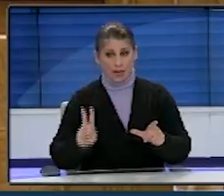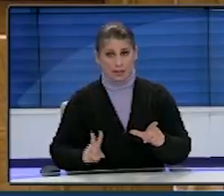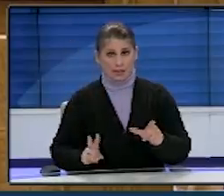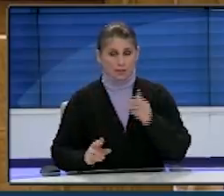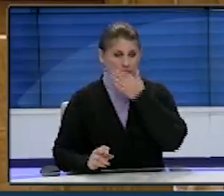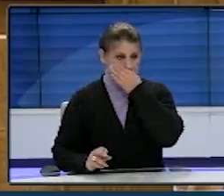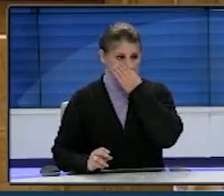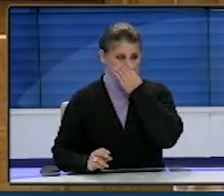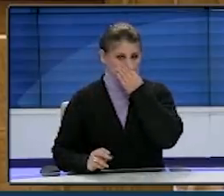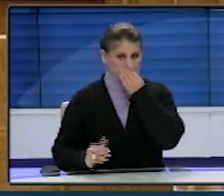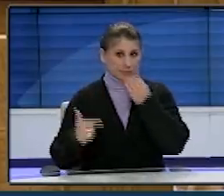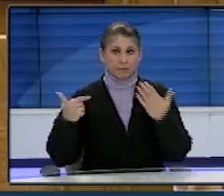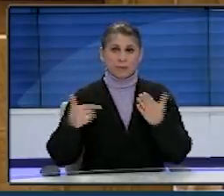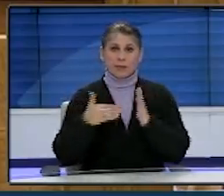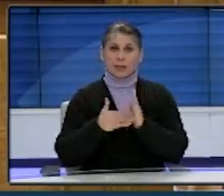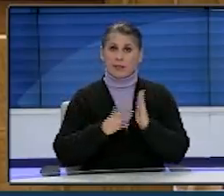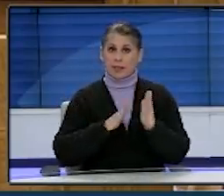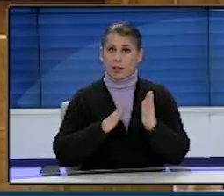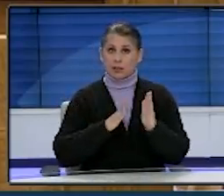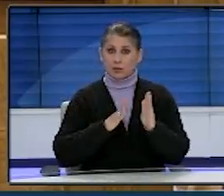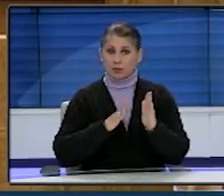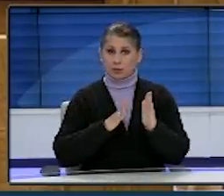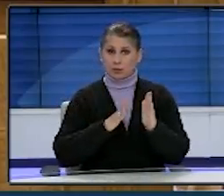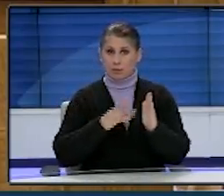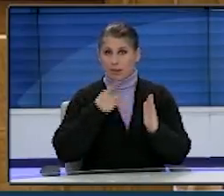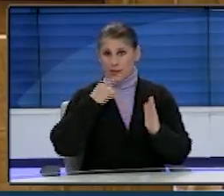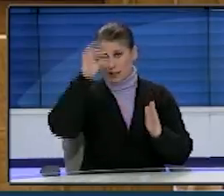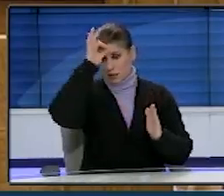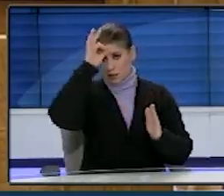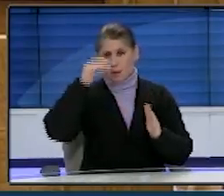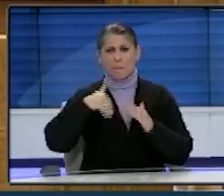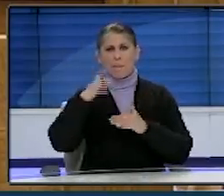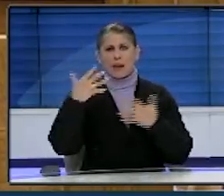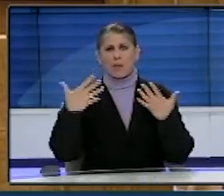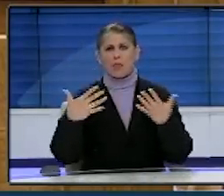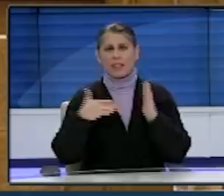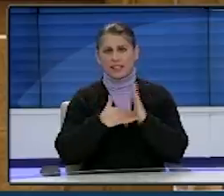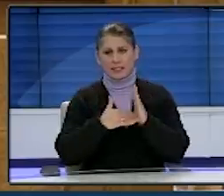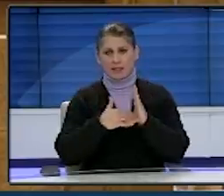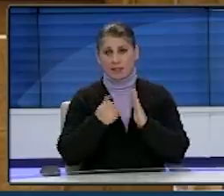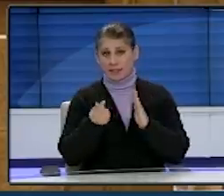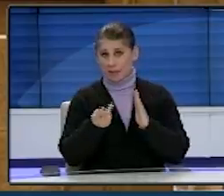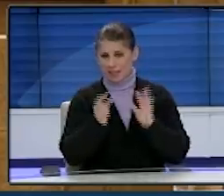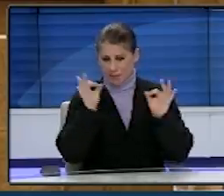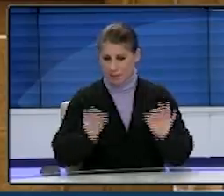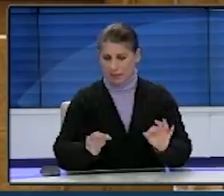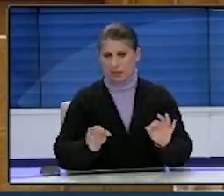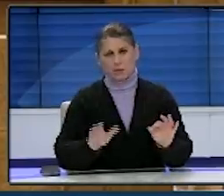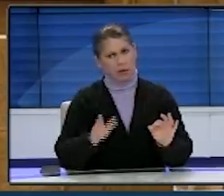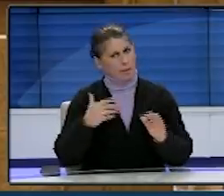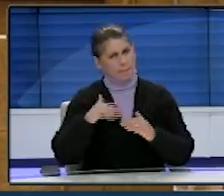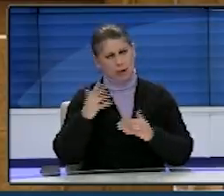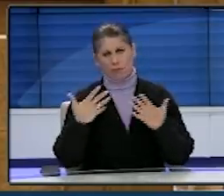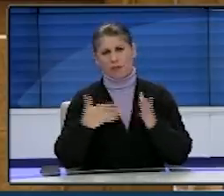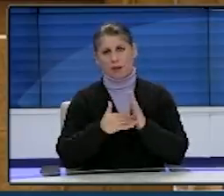Παρασκευή, 7.000 άτομα έδινε η αστυνομία, πάνω από 10.000 ήταν, δεν τα μετρήσαμε τώρα ακριβώς στην